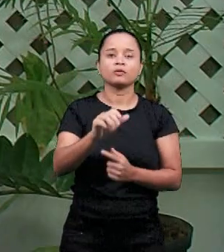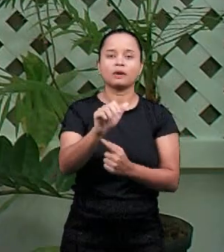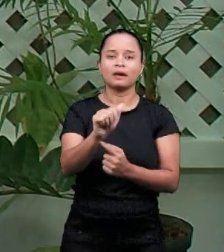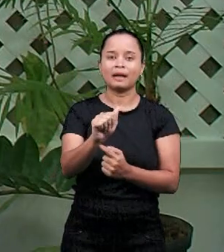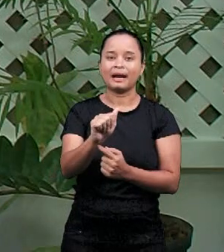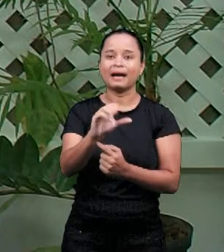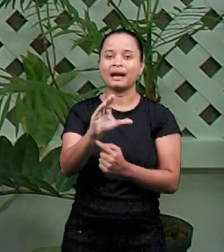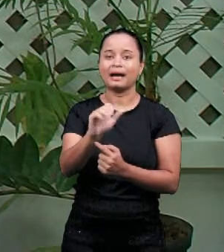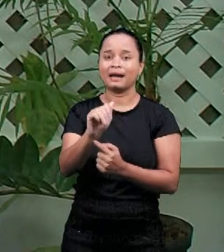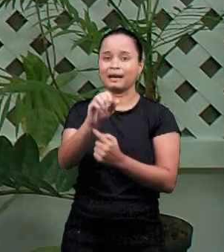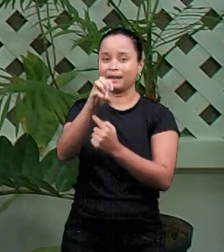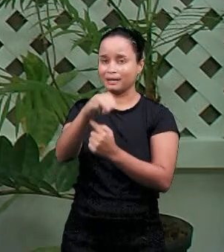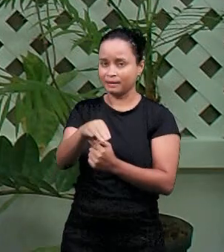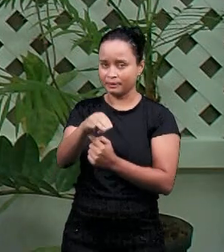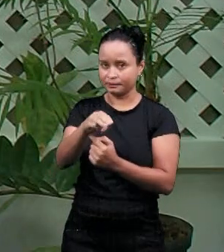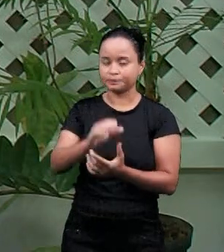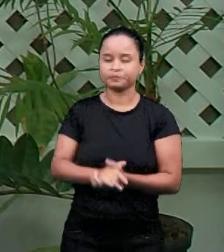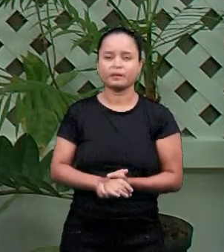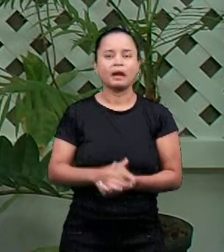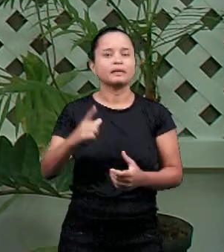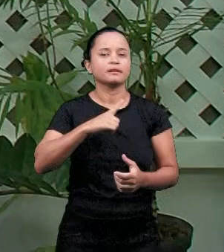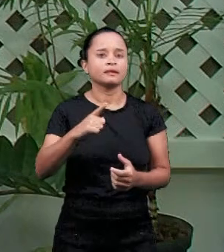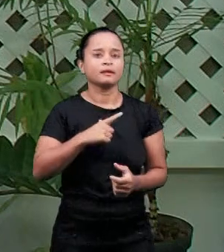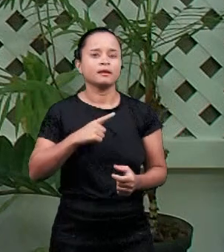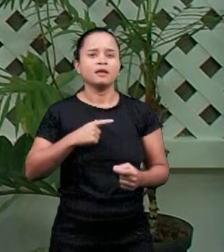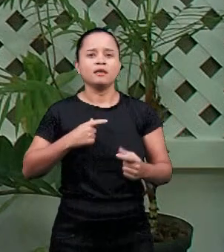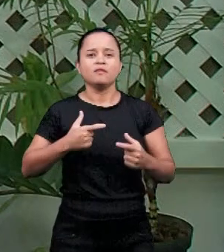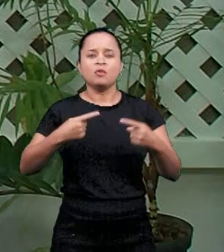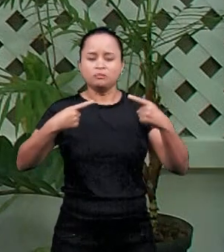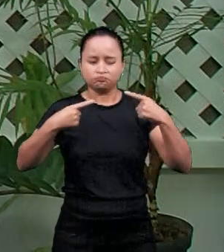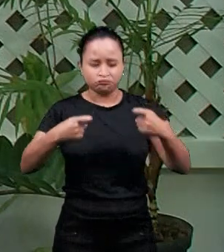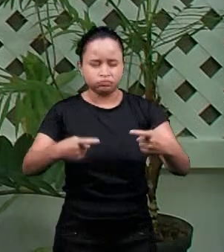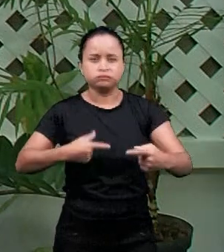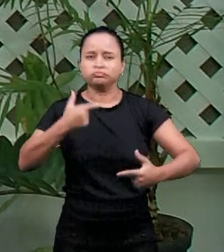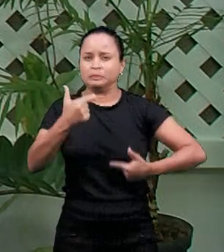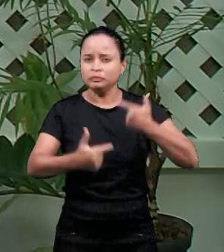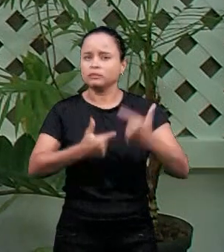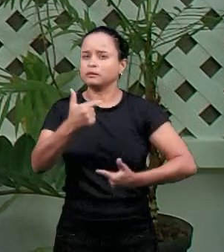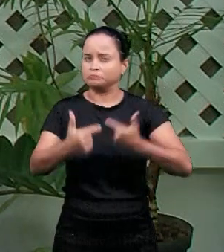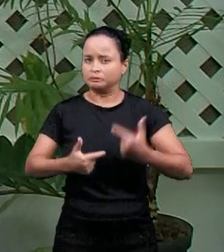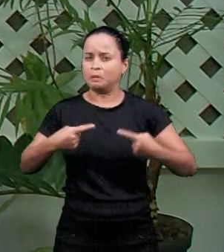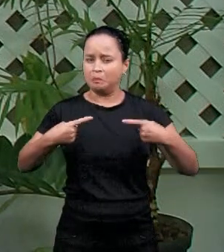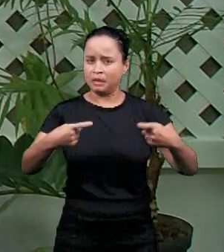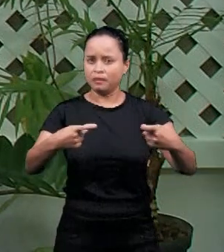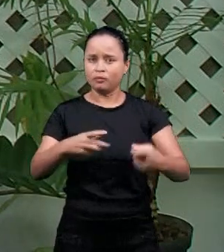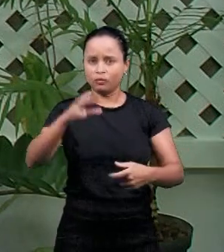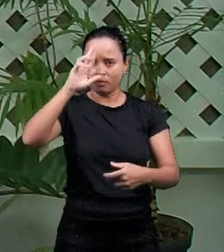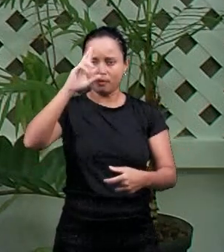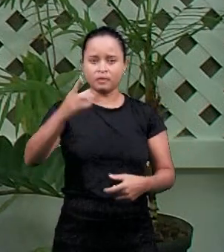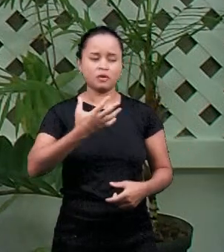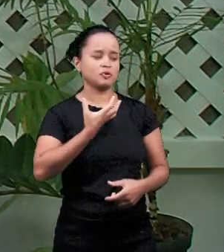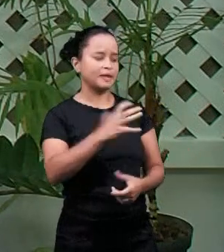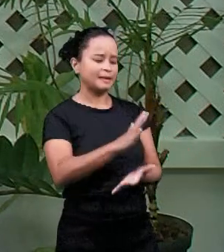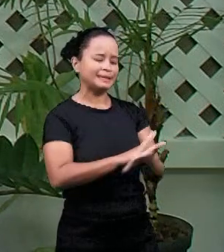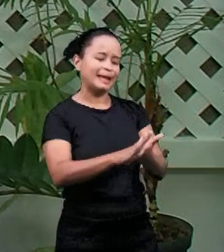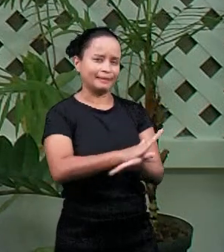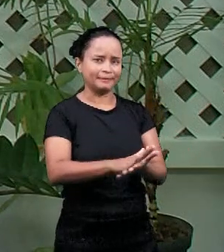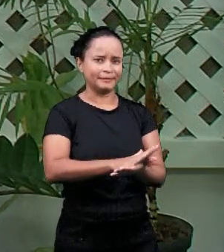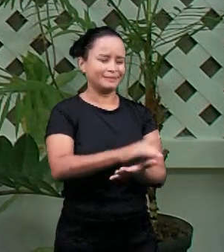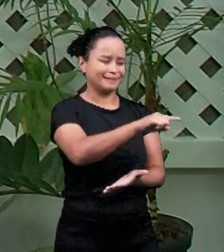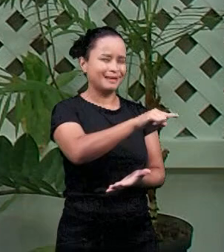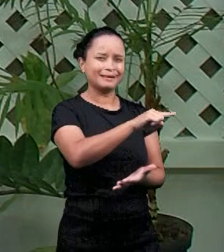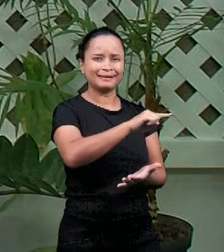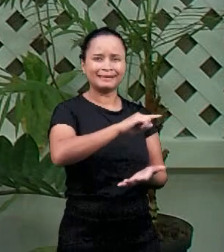a eu une bataille, et le Seigneur a dit, je ne veux rien, n'apporter rien contaminé. Je ne veux rien